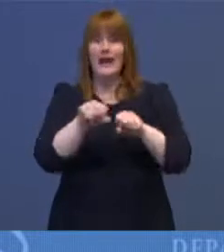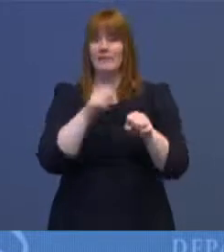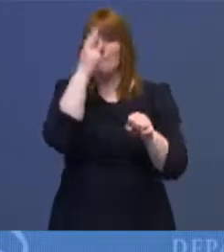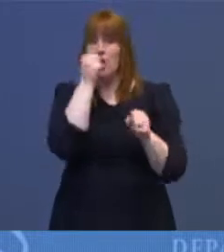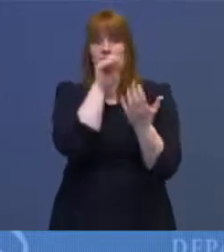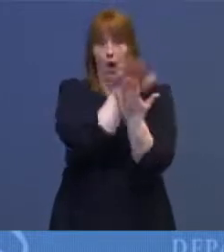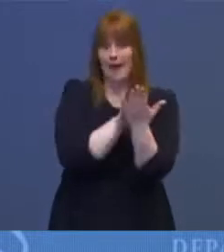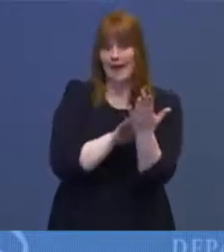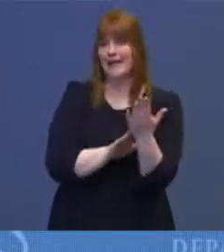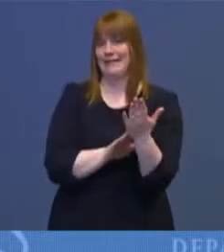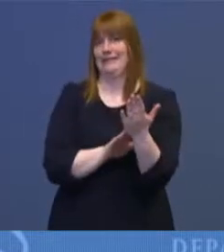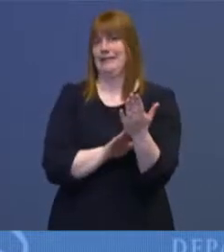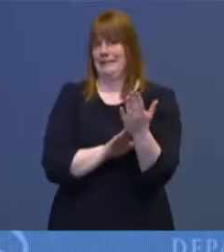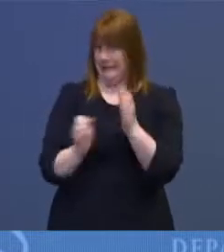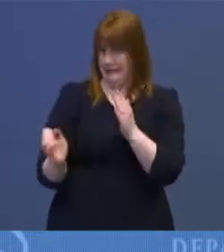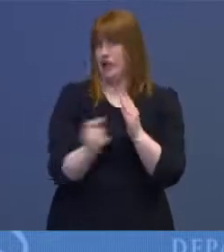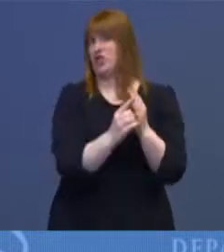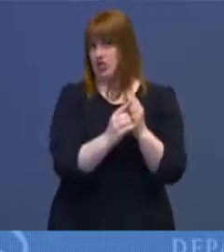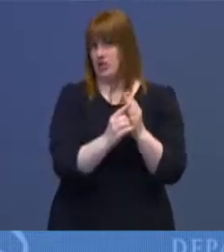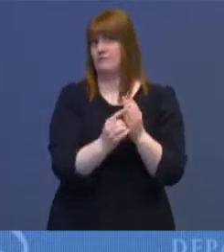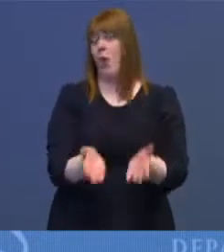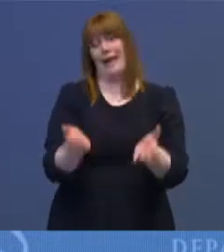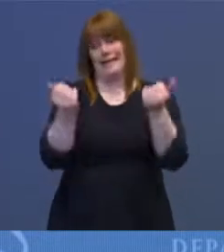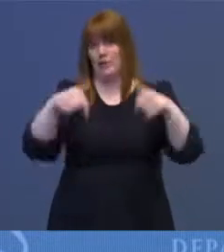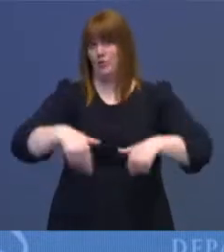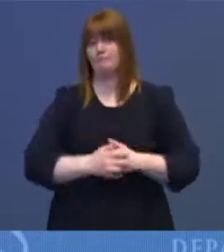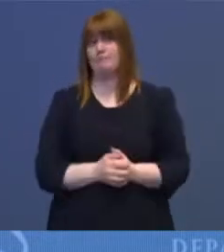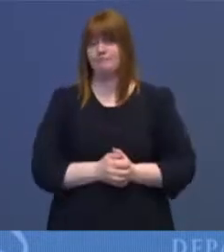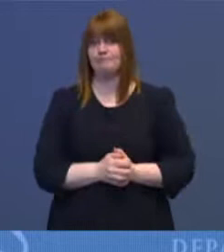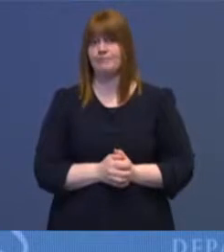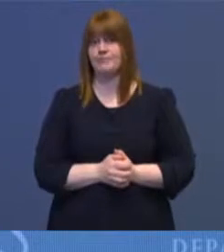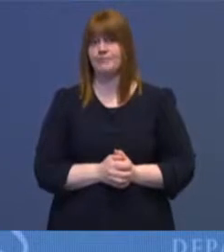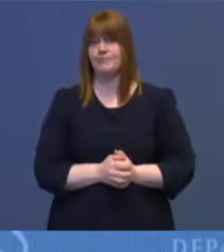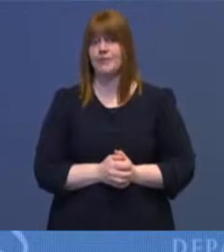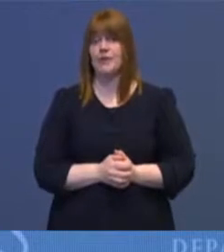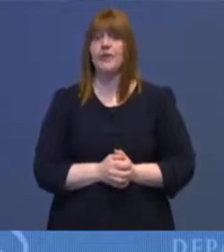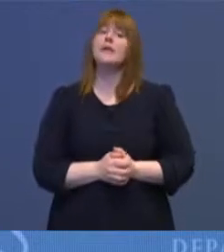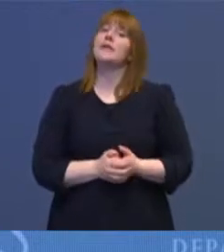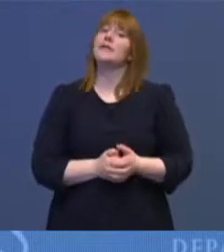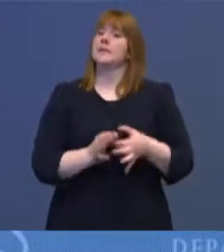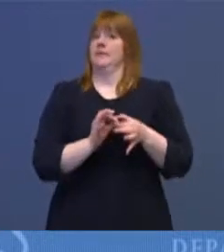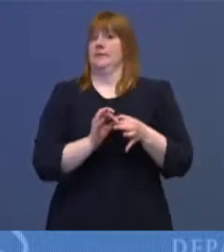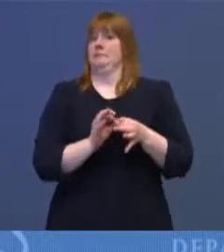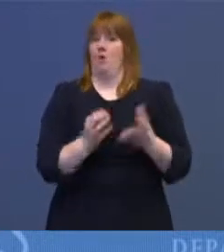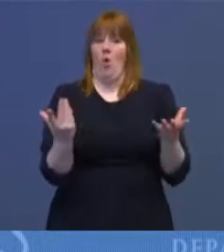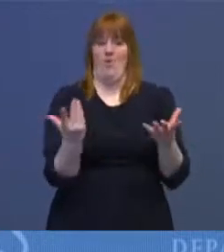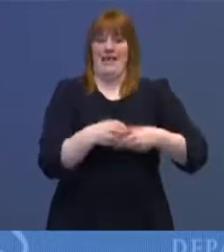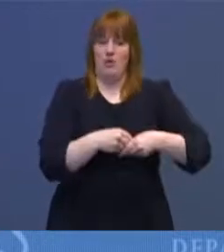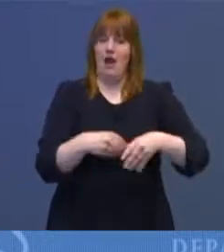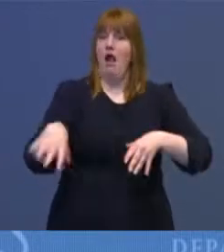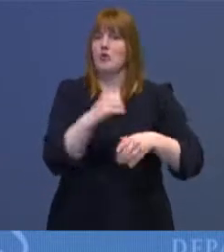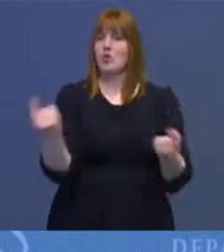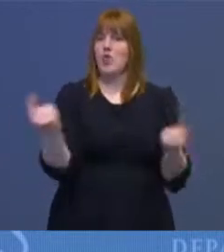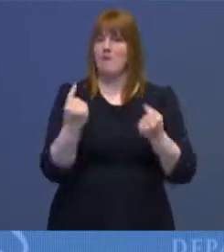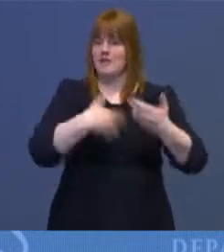denne kartleggingsprosessen raskere og enklere. Når det så gjelder å inkludere alle som kommer i